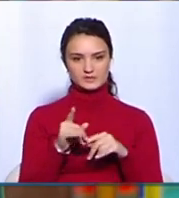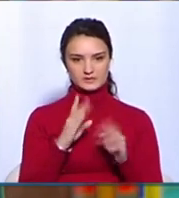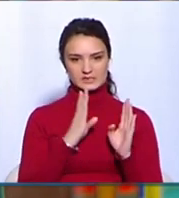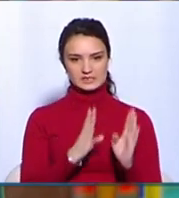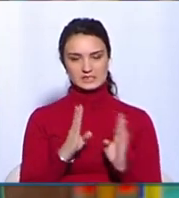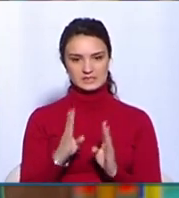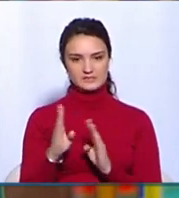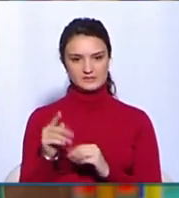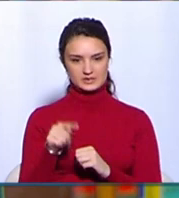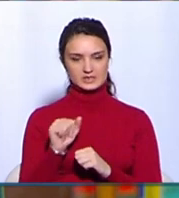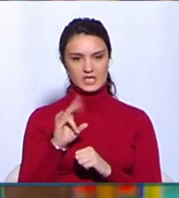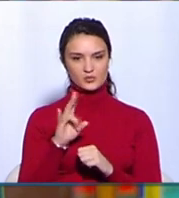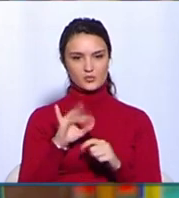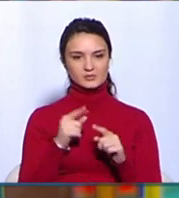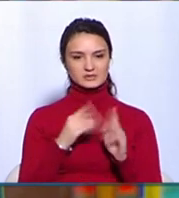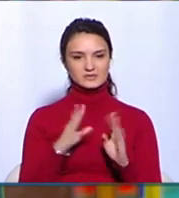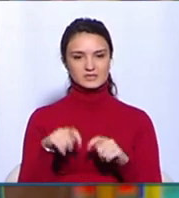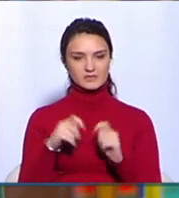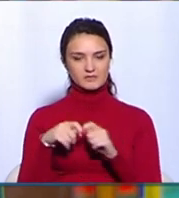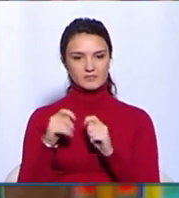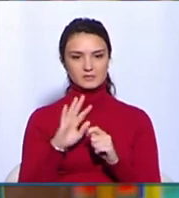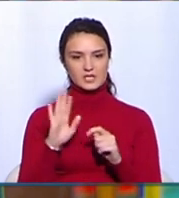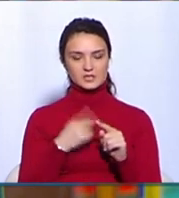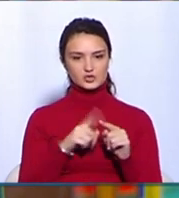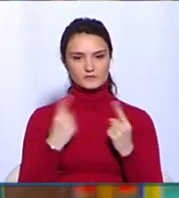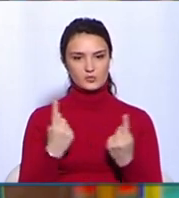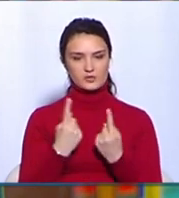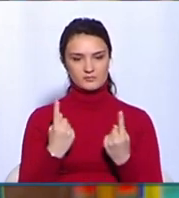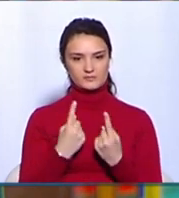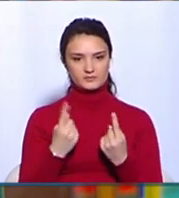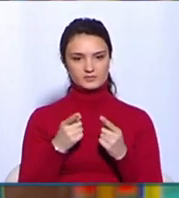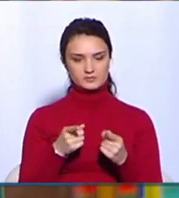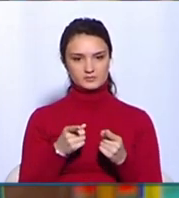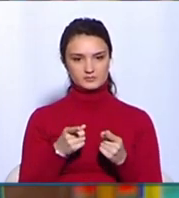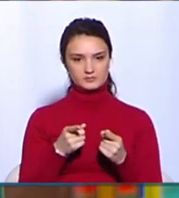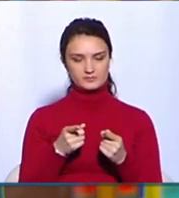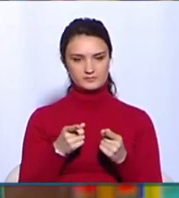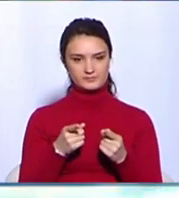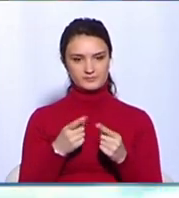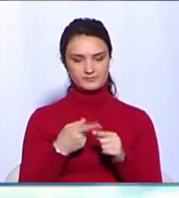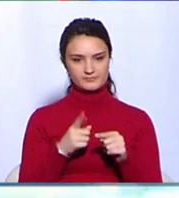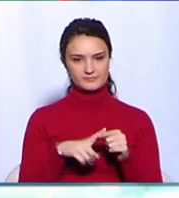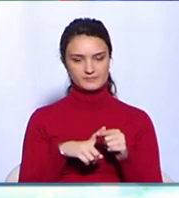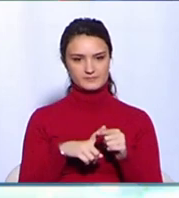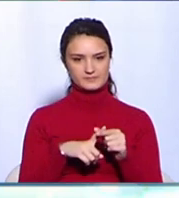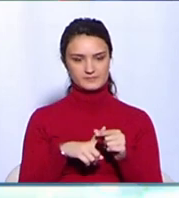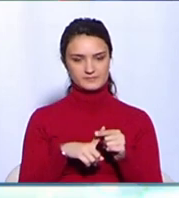ქცევის ანომალიები და არა ჩვეულებრივი ბანალური